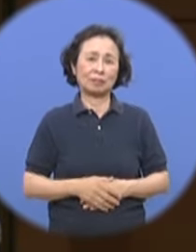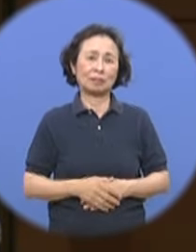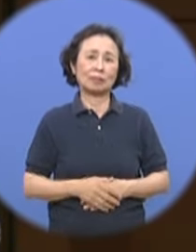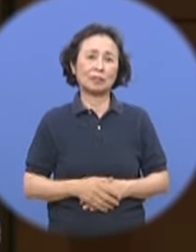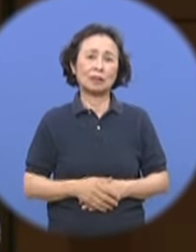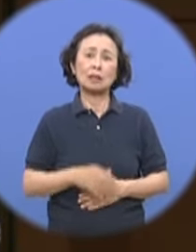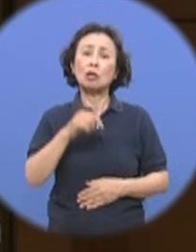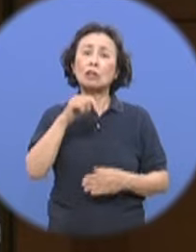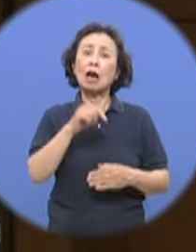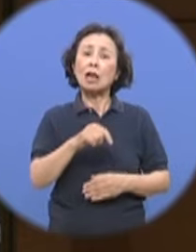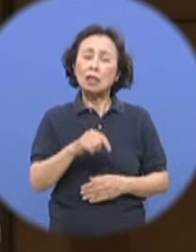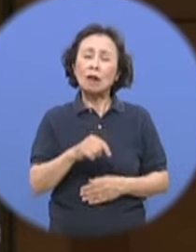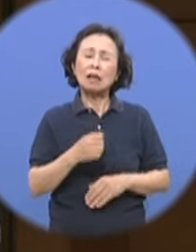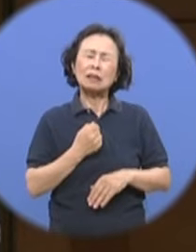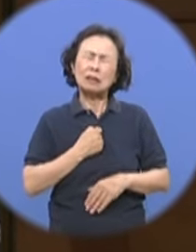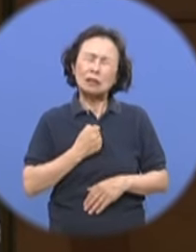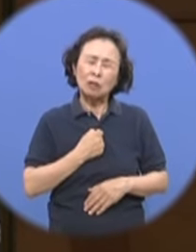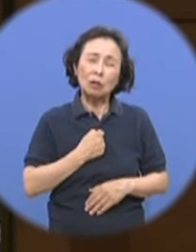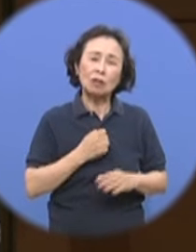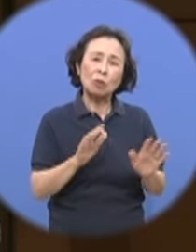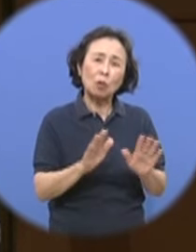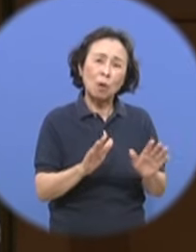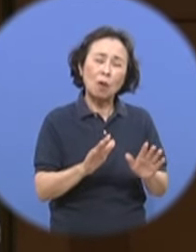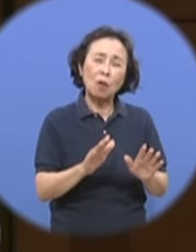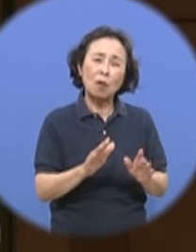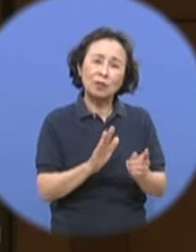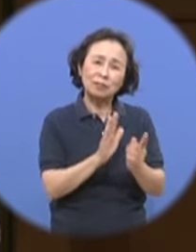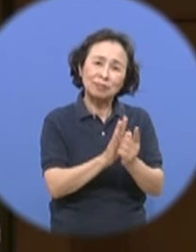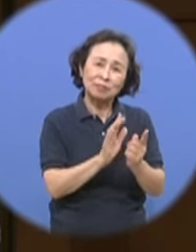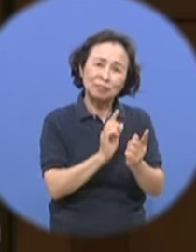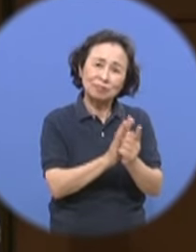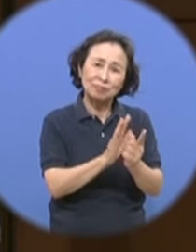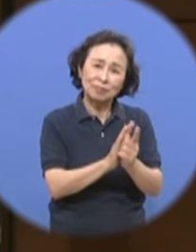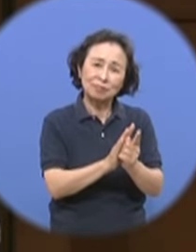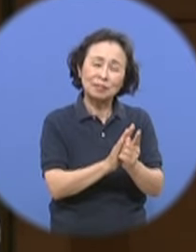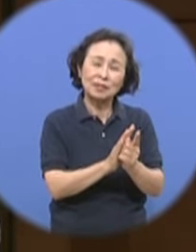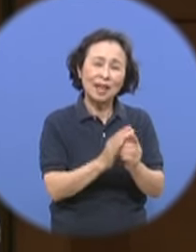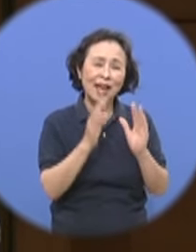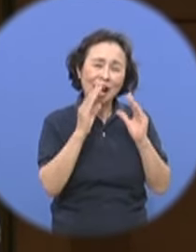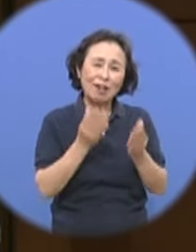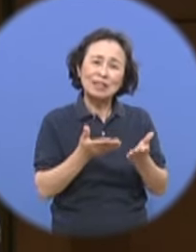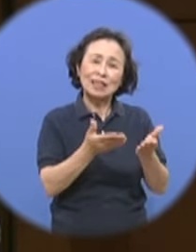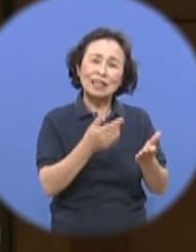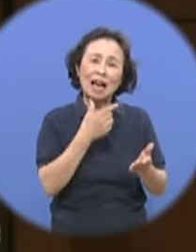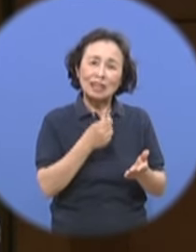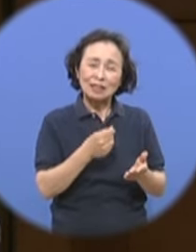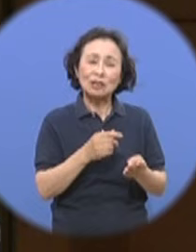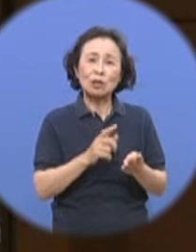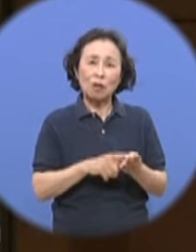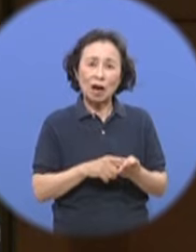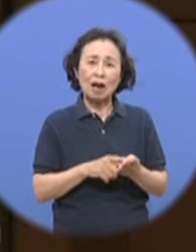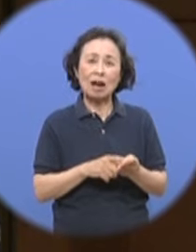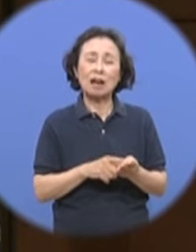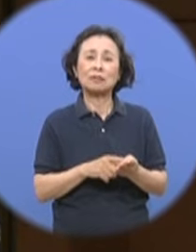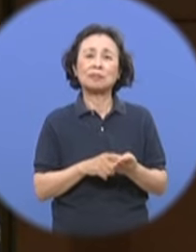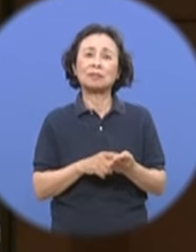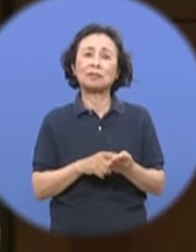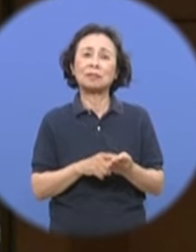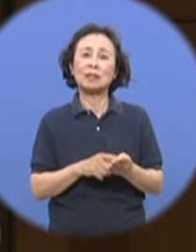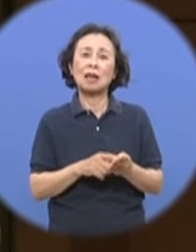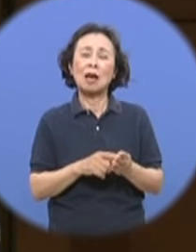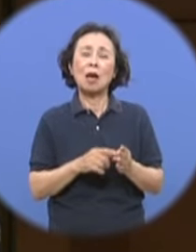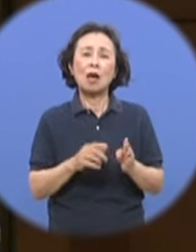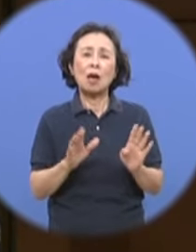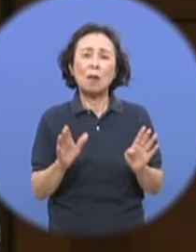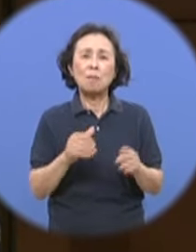ちろんその中にしんどい思いしている子どもがいればその子に笑顔になってもらいたいなと思ってやってるけれども、子どもだけあるいは食べ